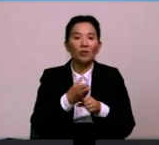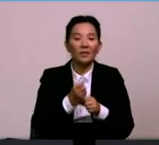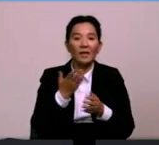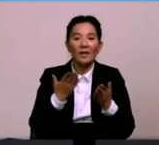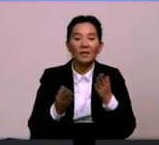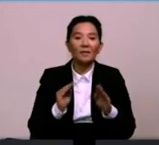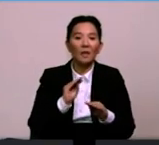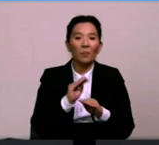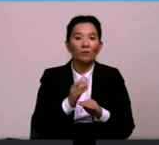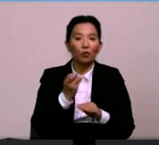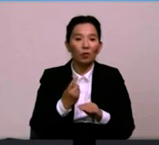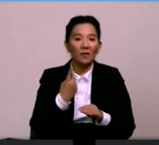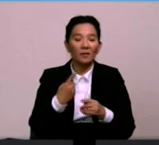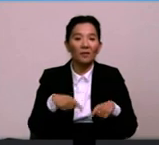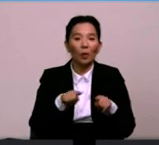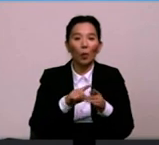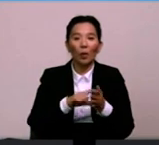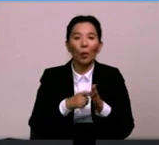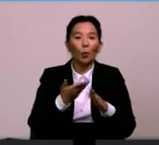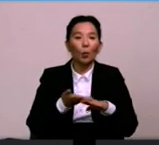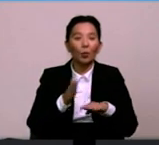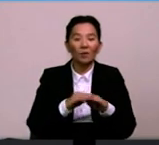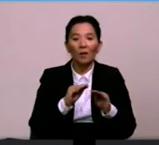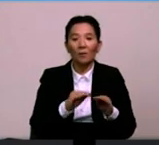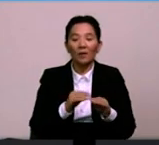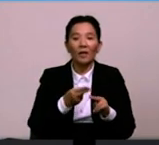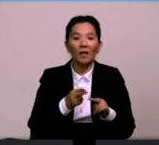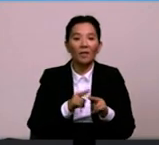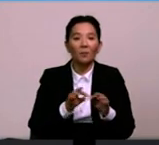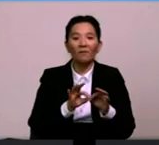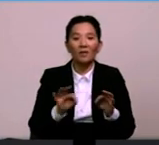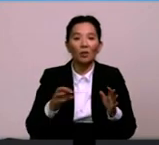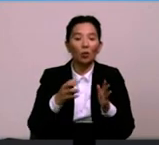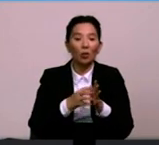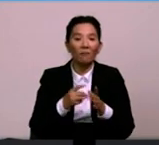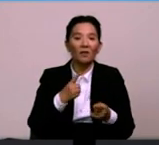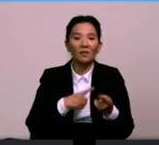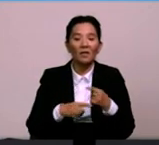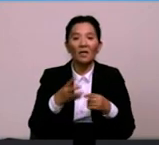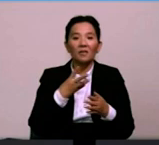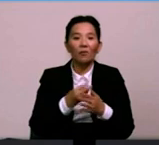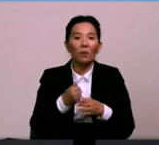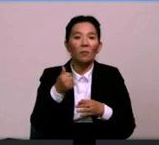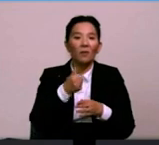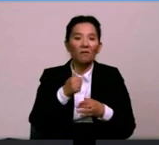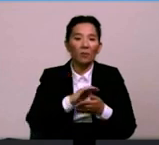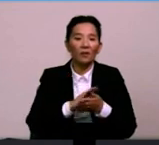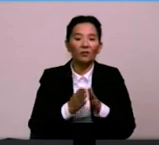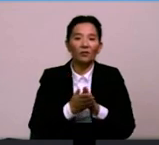если добавить еще один такой же грузик, наш проводник с током возвращается в свое первоначальное